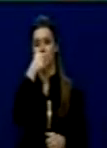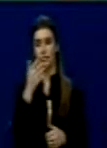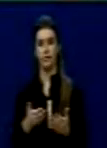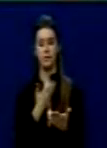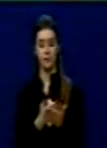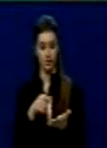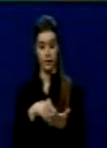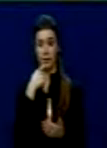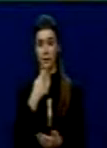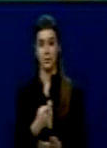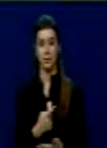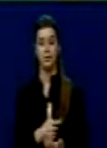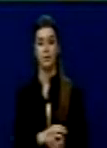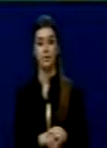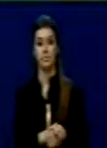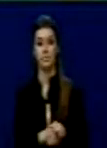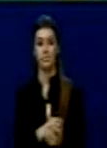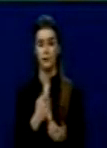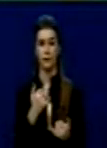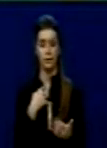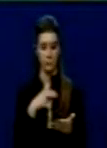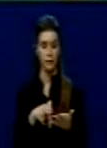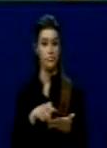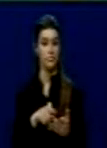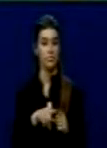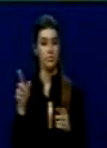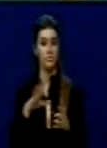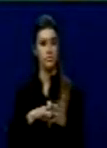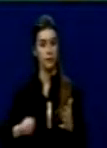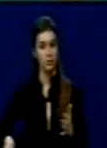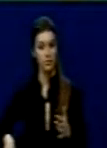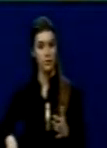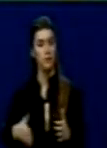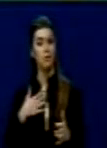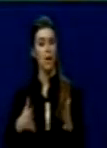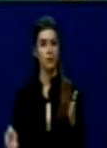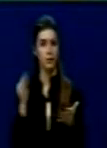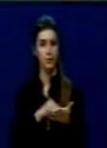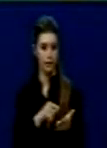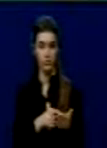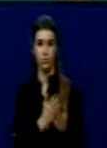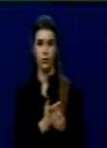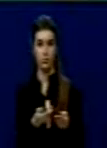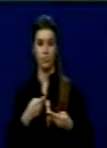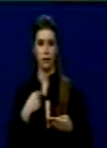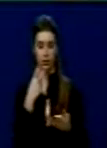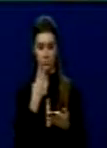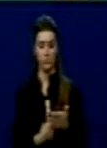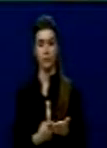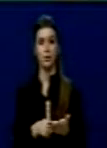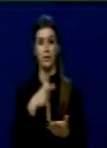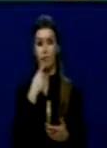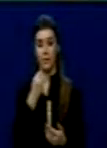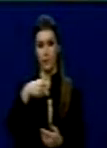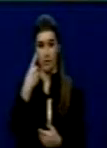në rekomandimin që e ka sjellë këtu, të cilin unë e kam dëgjuar se e ka tërheq, por në fakt nuk është tërheq, është pjesë e dokumentacion që na është dorëzuar neve. Në pikën e